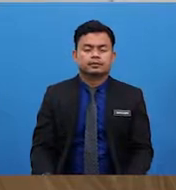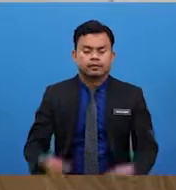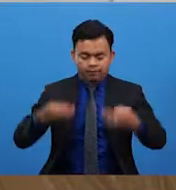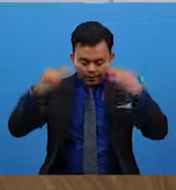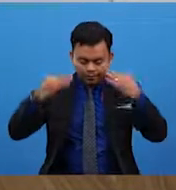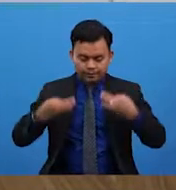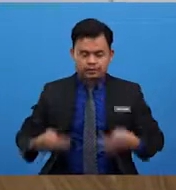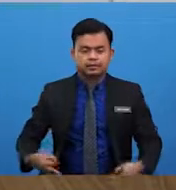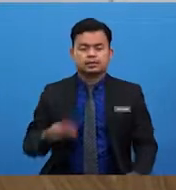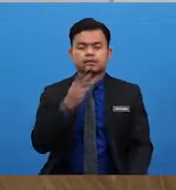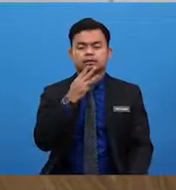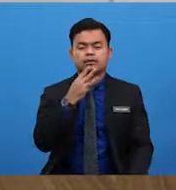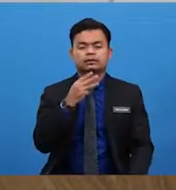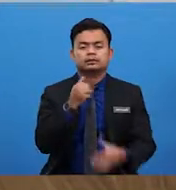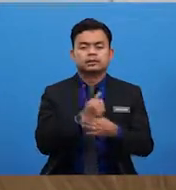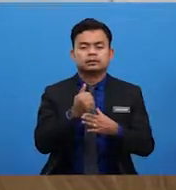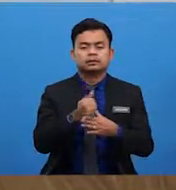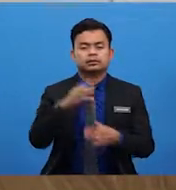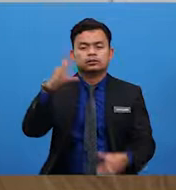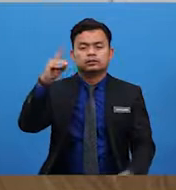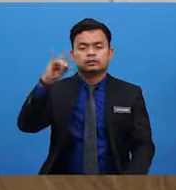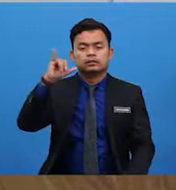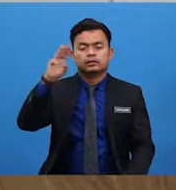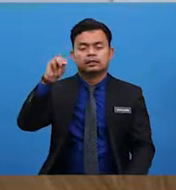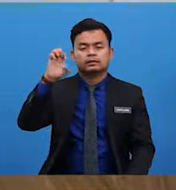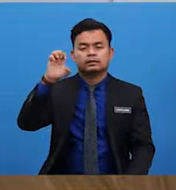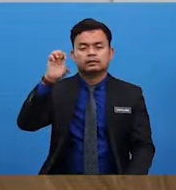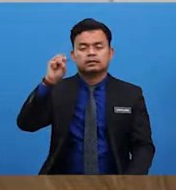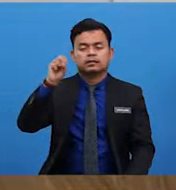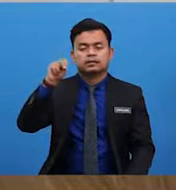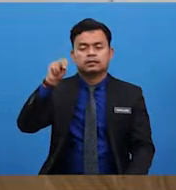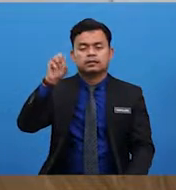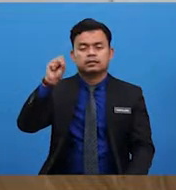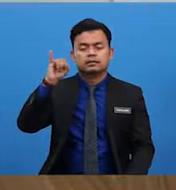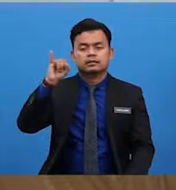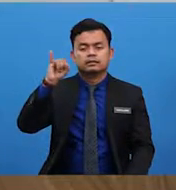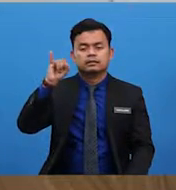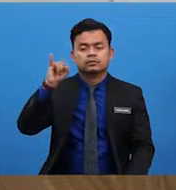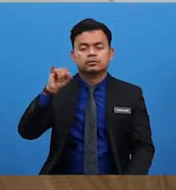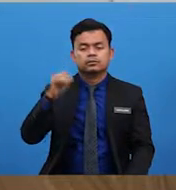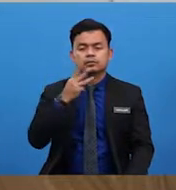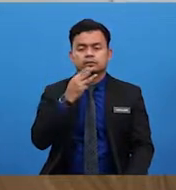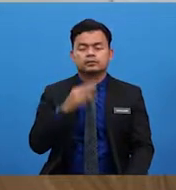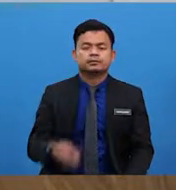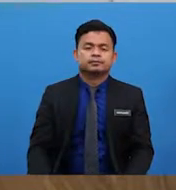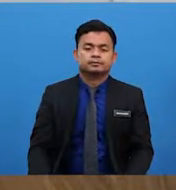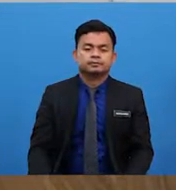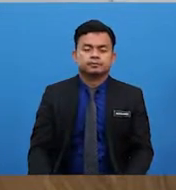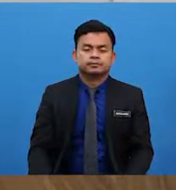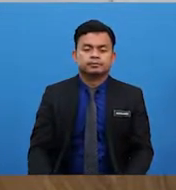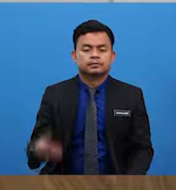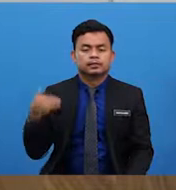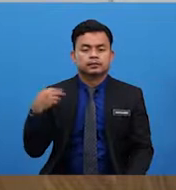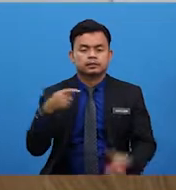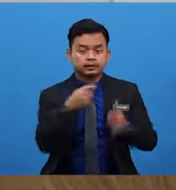fisika warna ataupun dimensi warnings oke MNC kusebutkan tadi itu adalah hiu warna Oke hiu atau